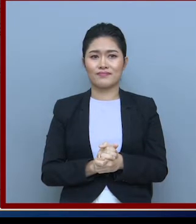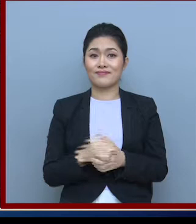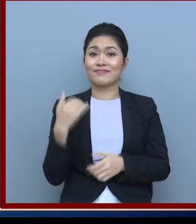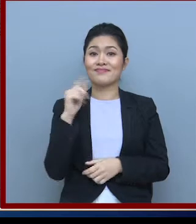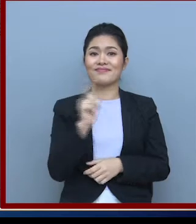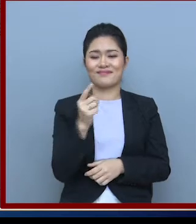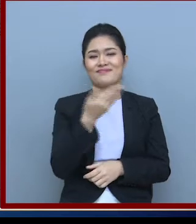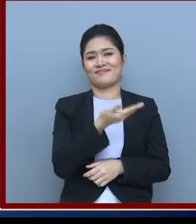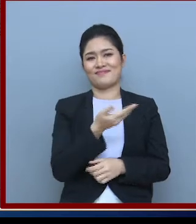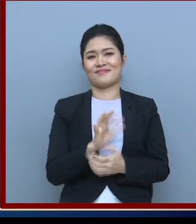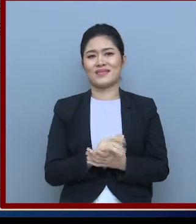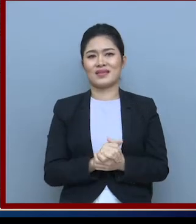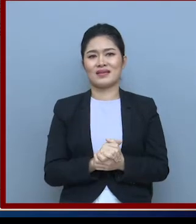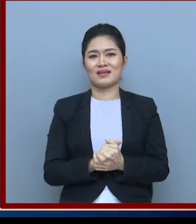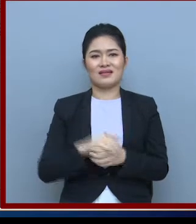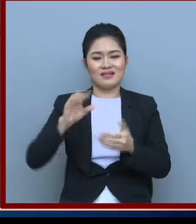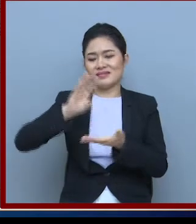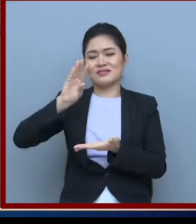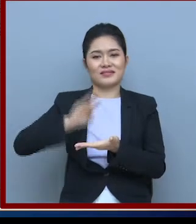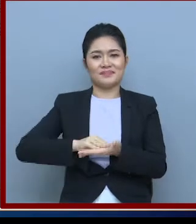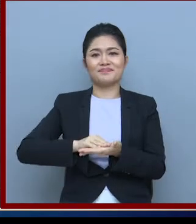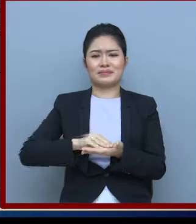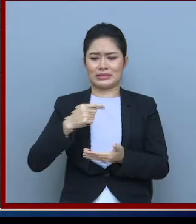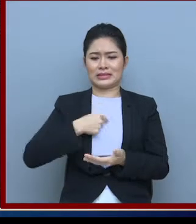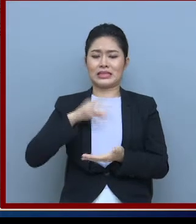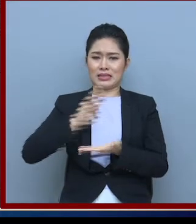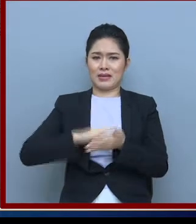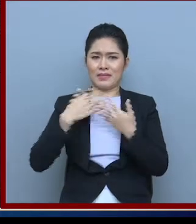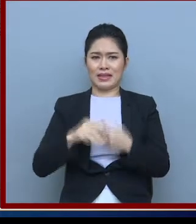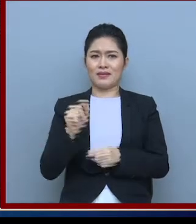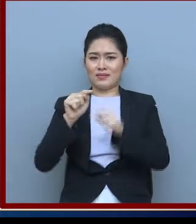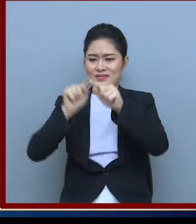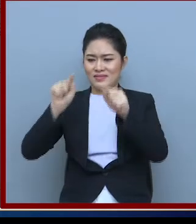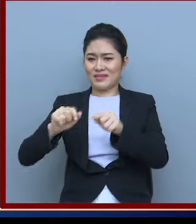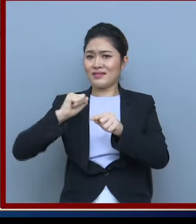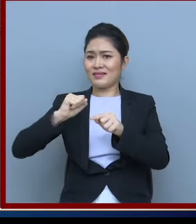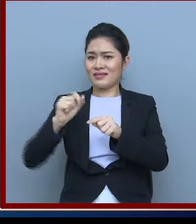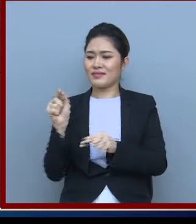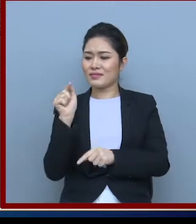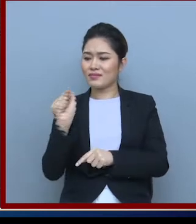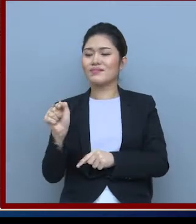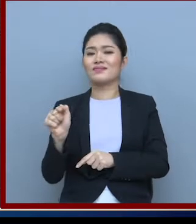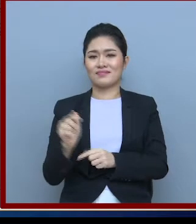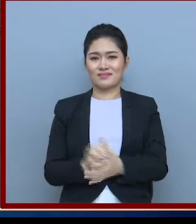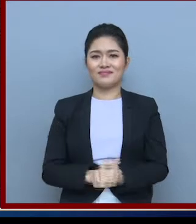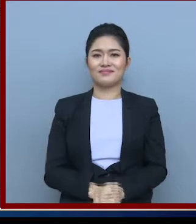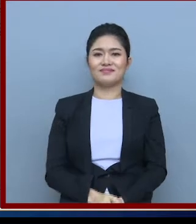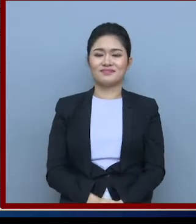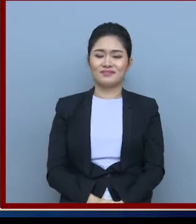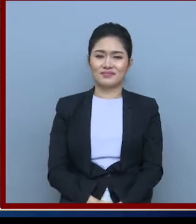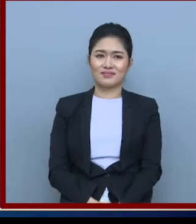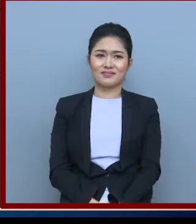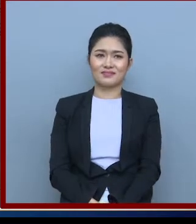จะเป็นตัวนี้นะครับทำการ install นี้ผมได้ install ไว้แล้วนะครับมันจะมีปุ่ม install ตรงข้างนะครับ